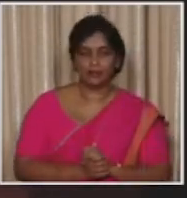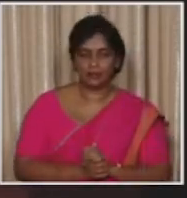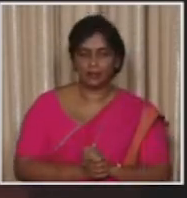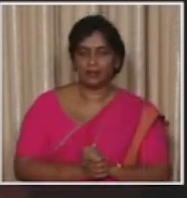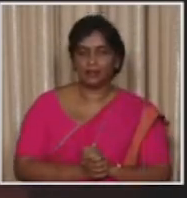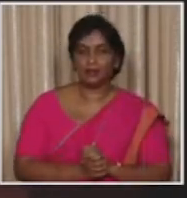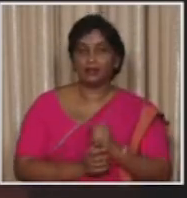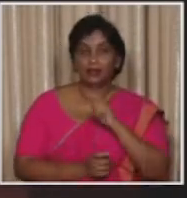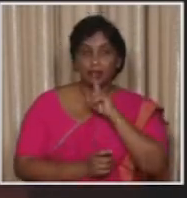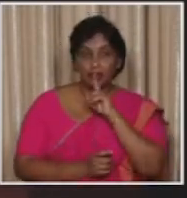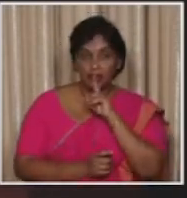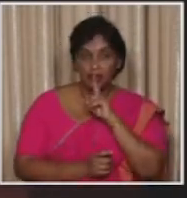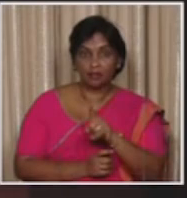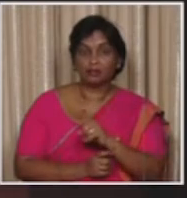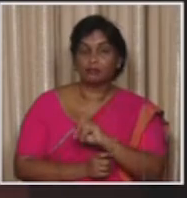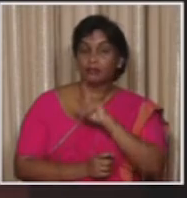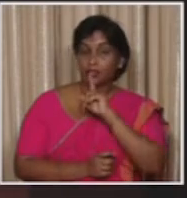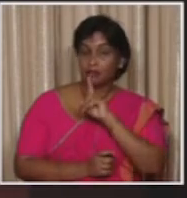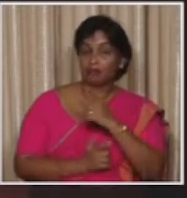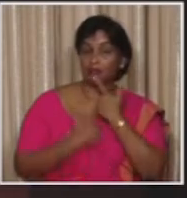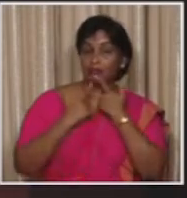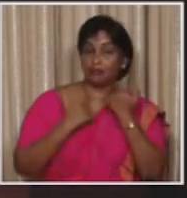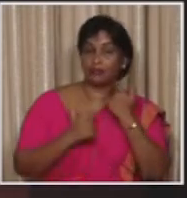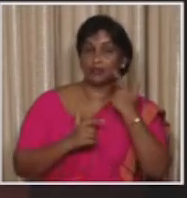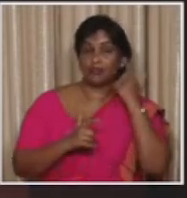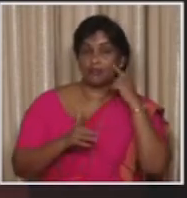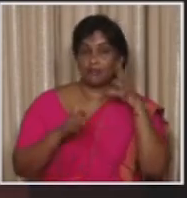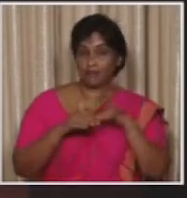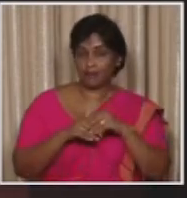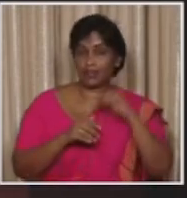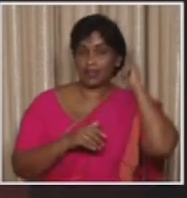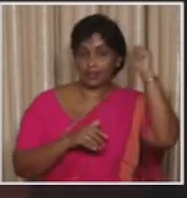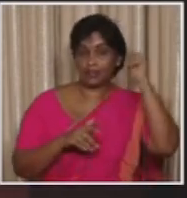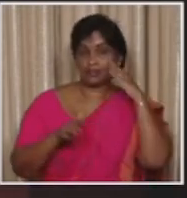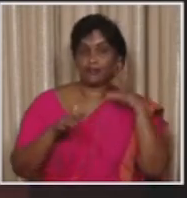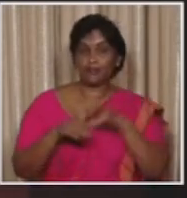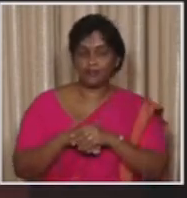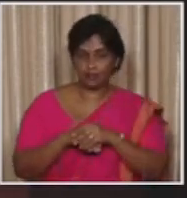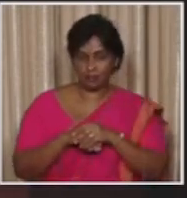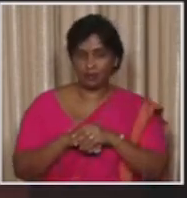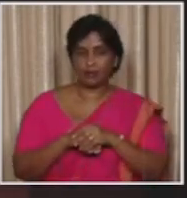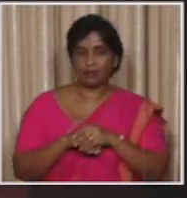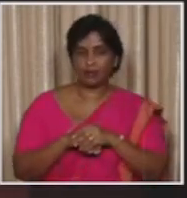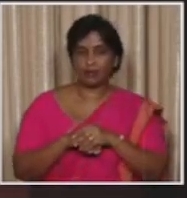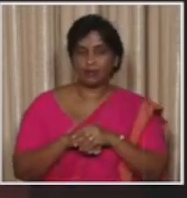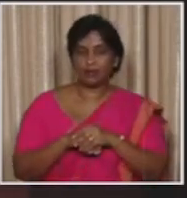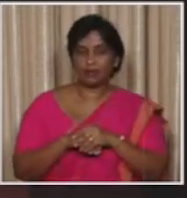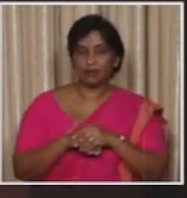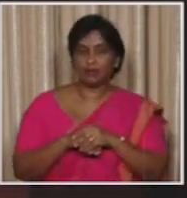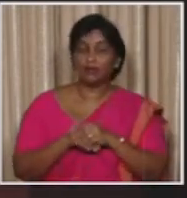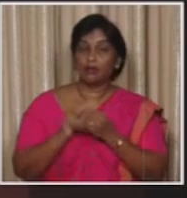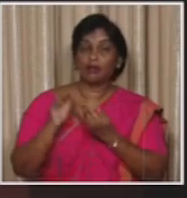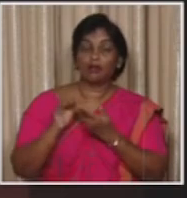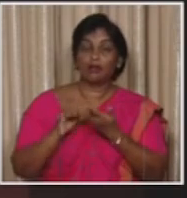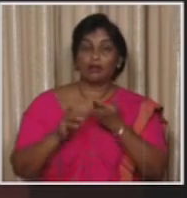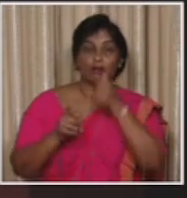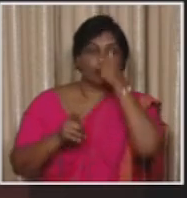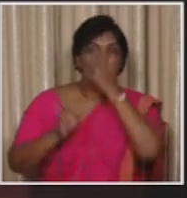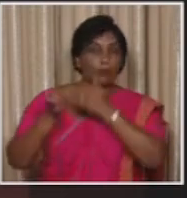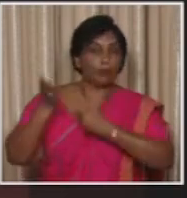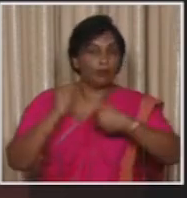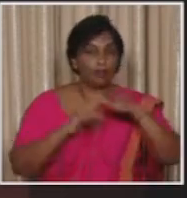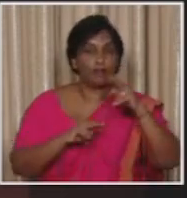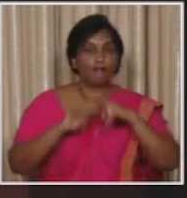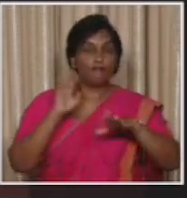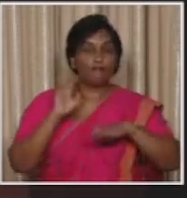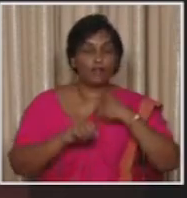එහෙම වහසි බස් දොඩෝපු මරී ඇන්ටොනෙට් රජින ගිලතීනයට යවන්න ප්‍රංශ